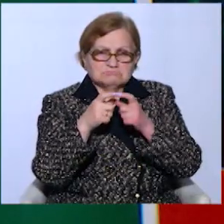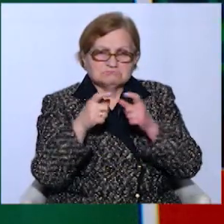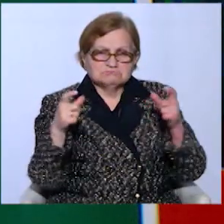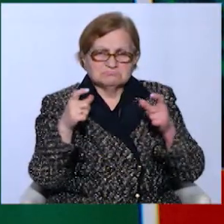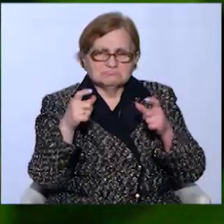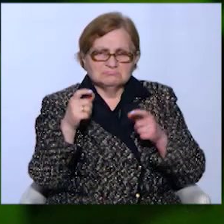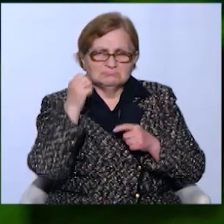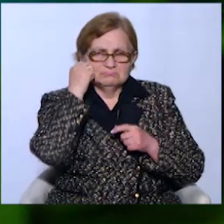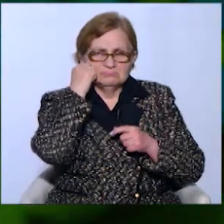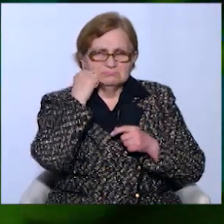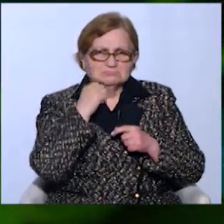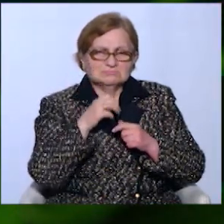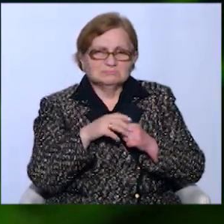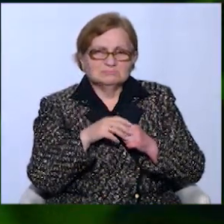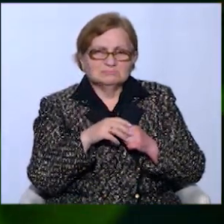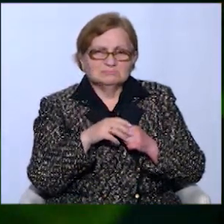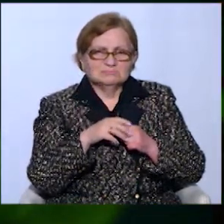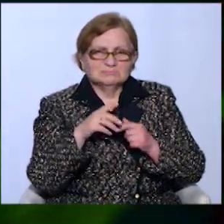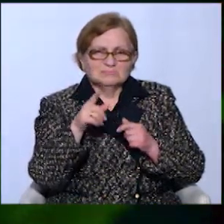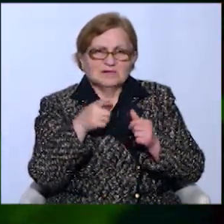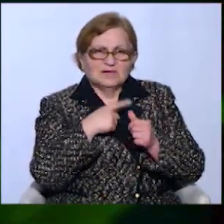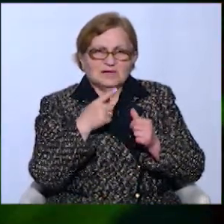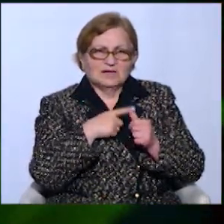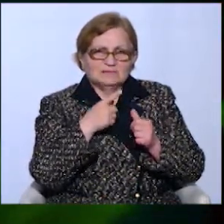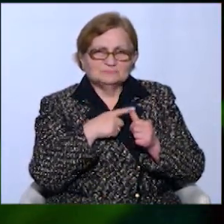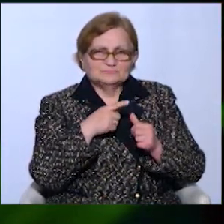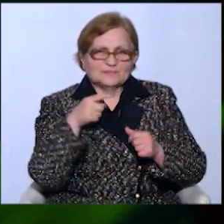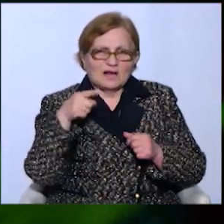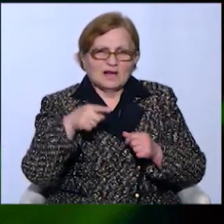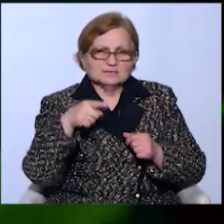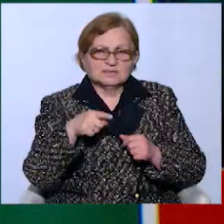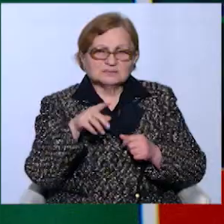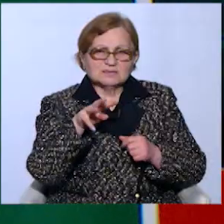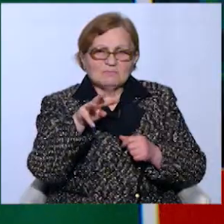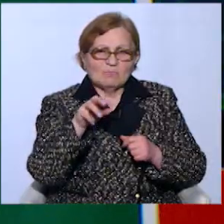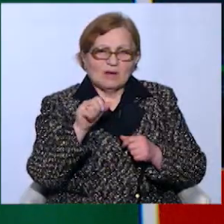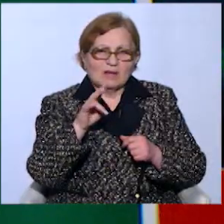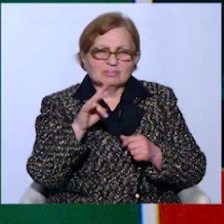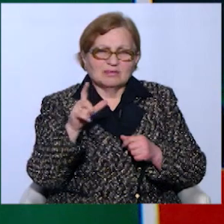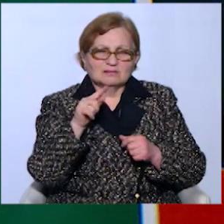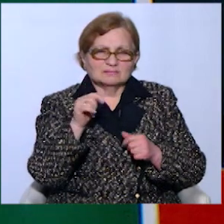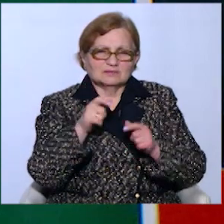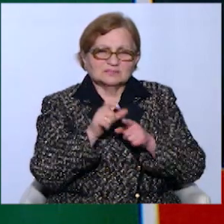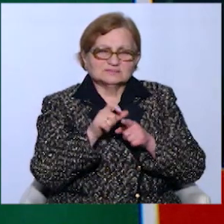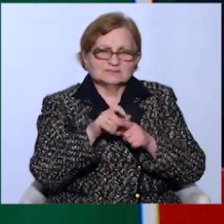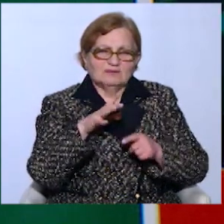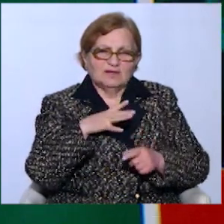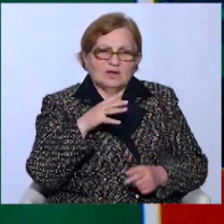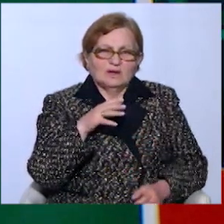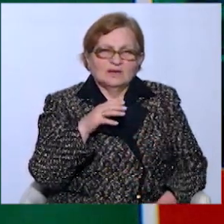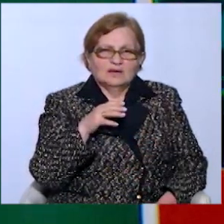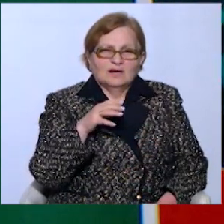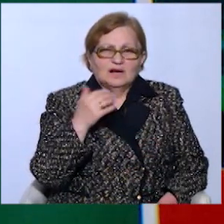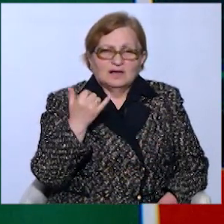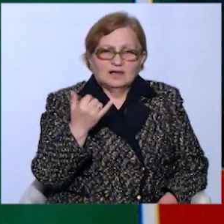100 წლის წინ და ერქვა მანეთი, 1000 მანეთი. ნახეთ, აი კიდევ